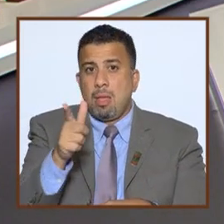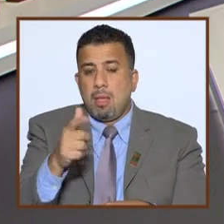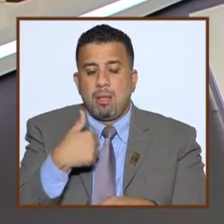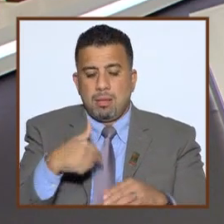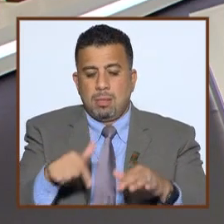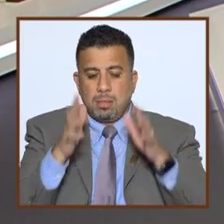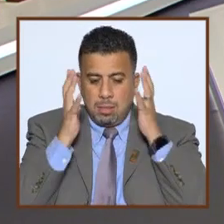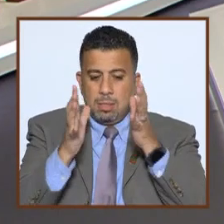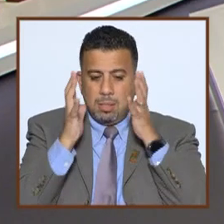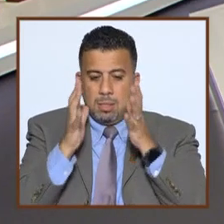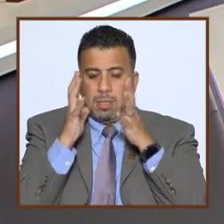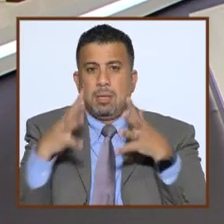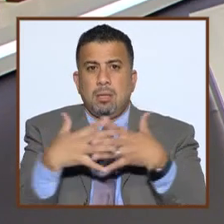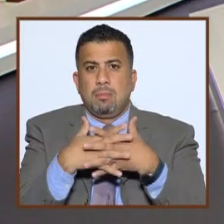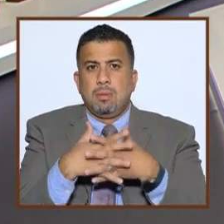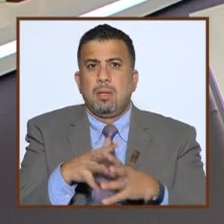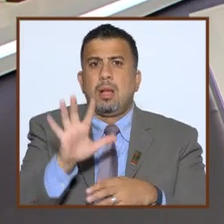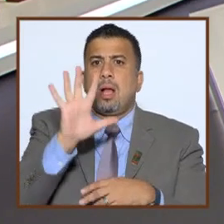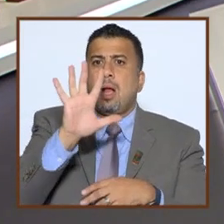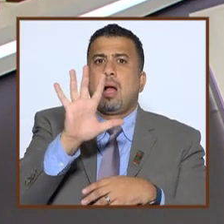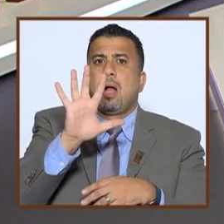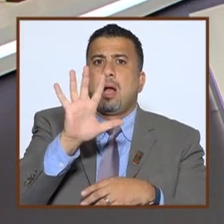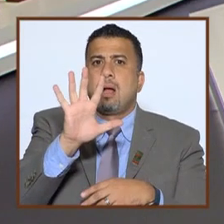صلينا وانا صليت معه خمسه